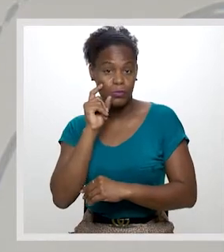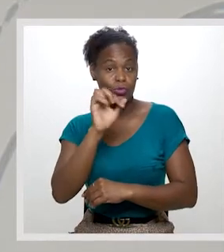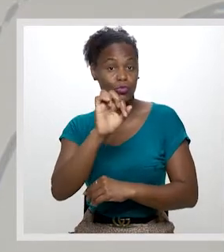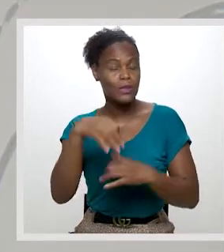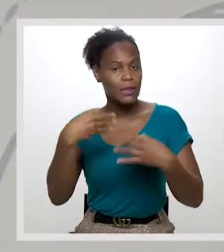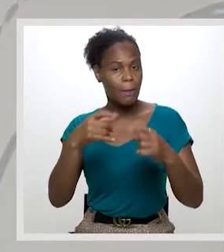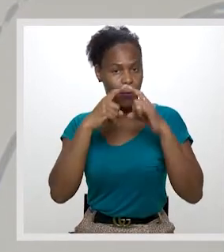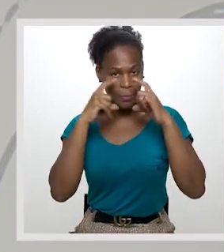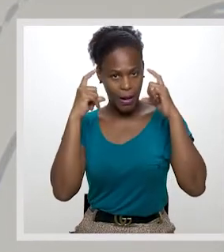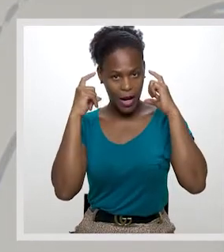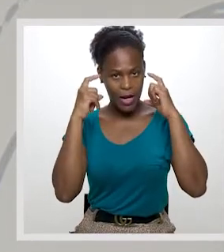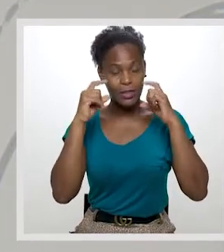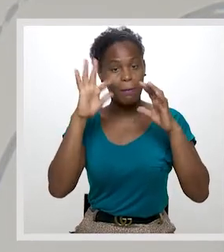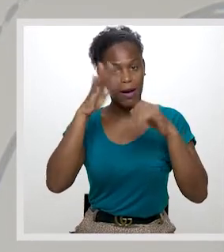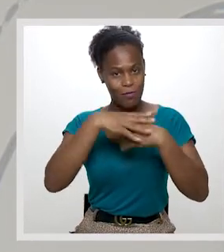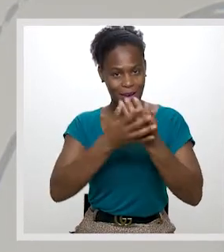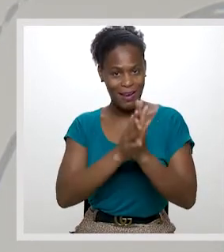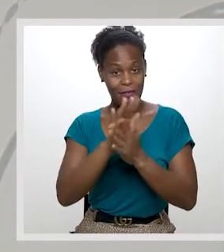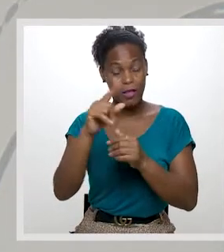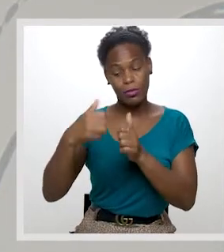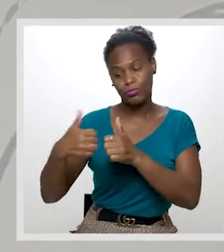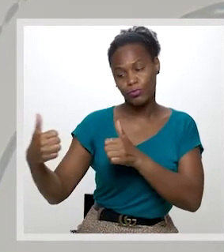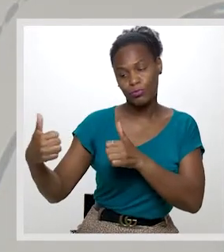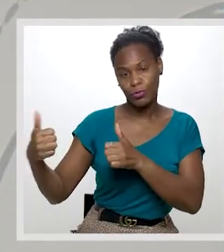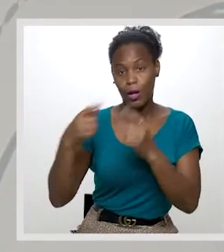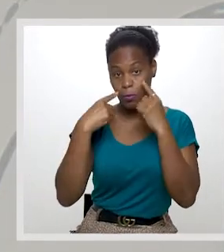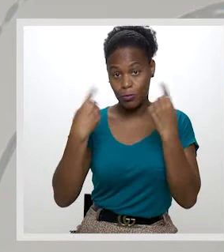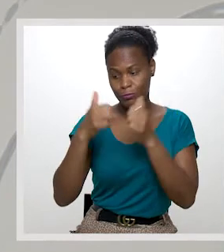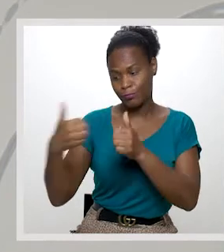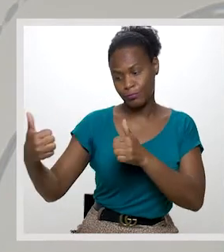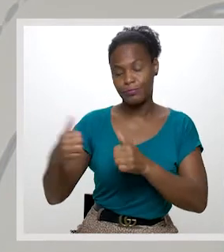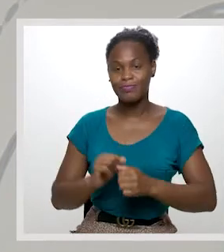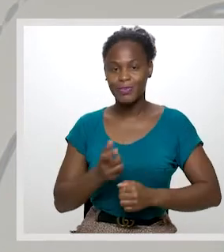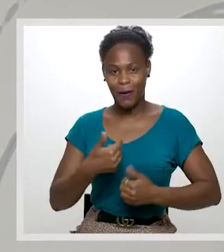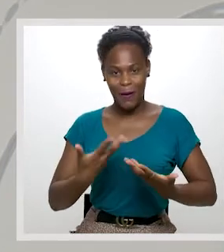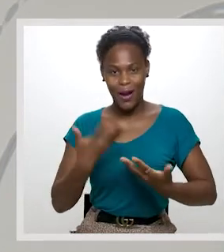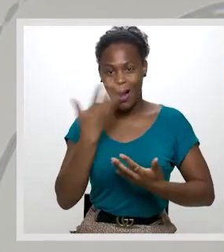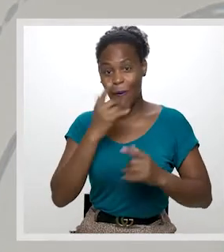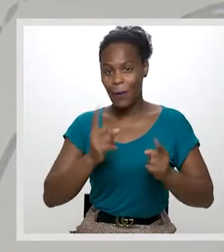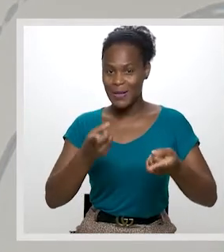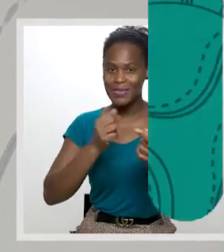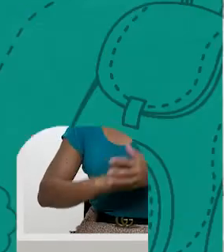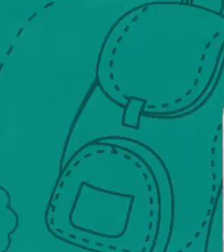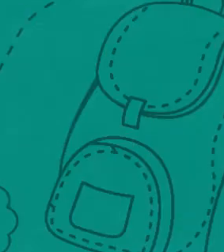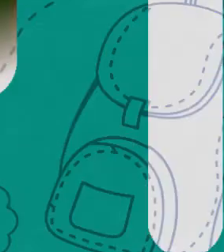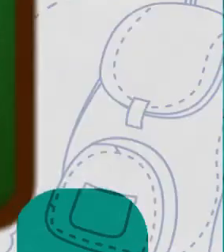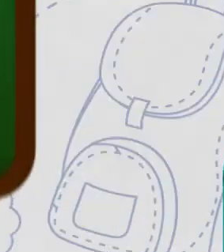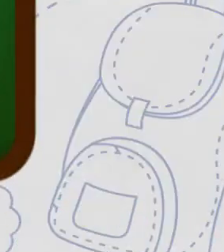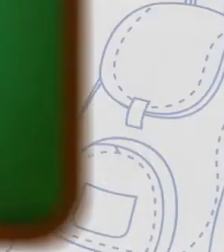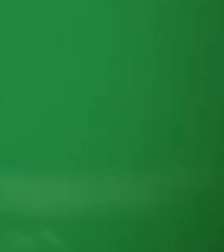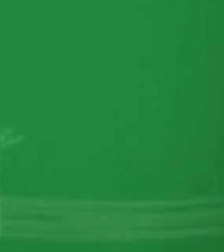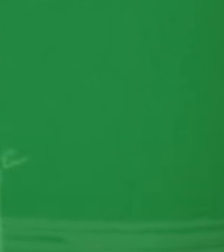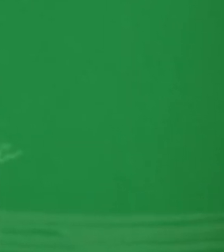Porte toujours ton masque, lave-toi les mains et garde la distance en public. Nous allons commencer notre cours.